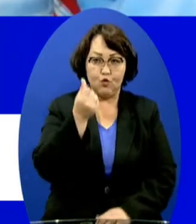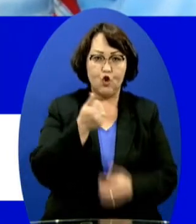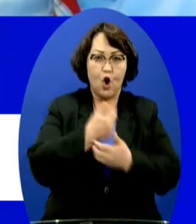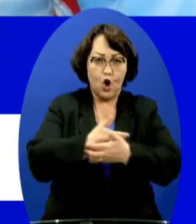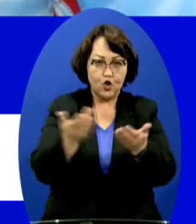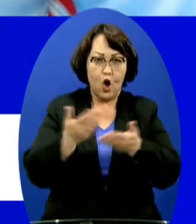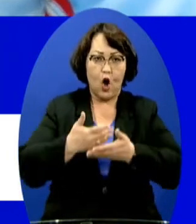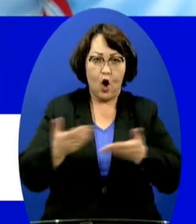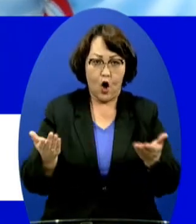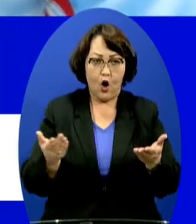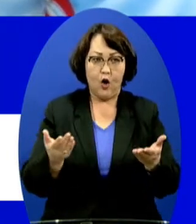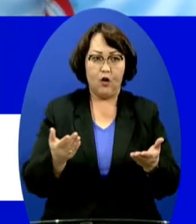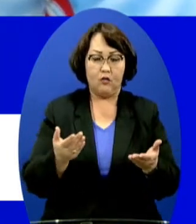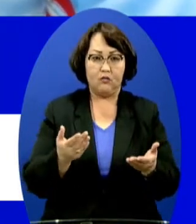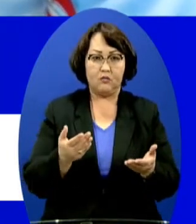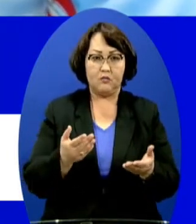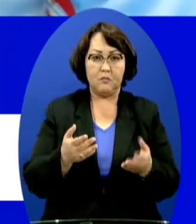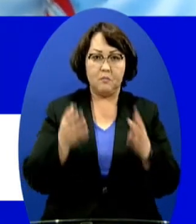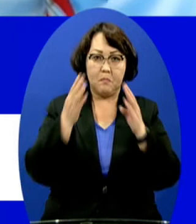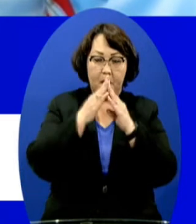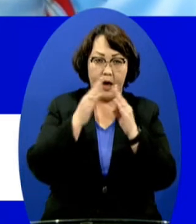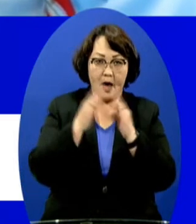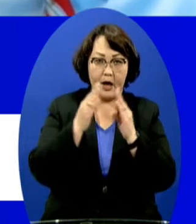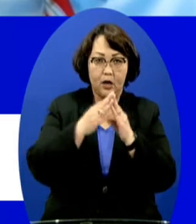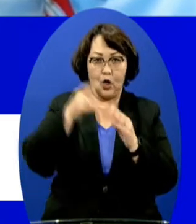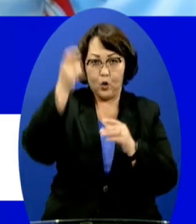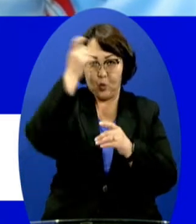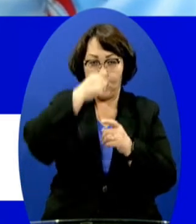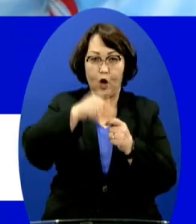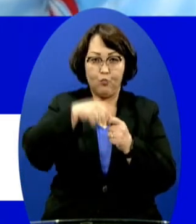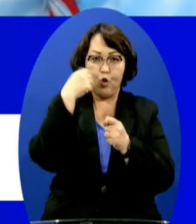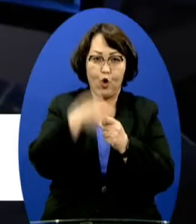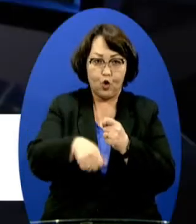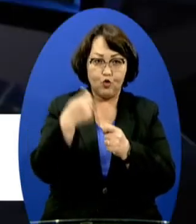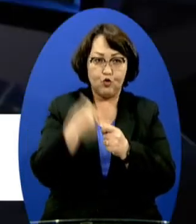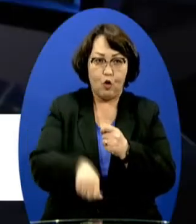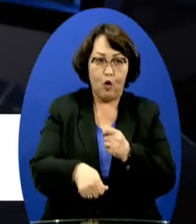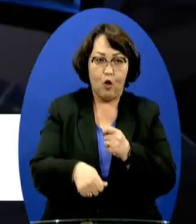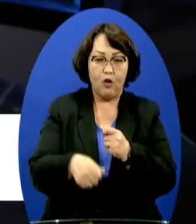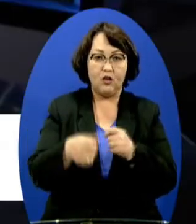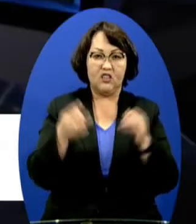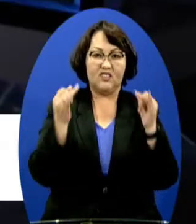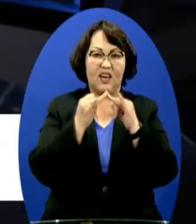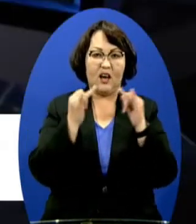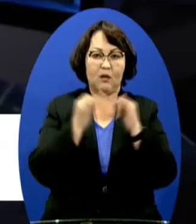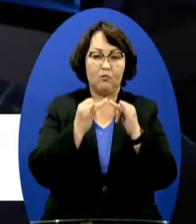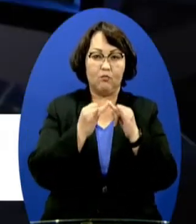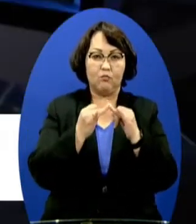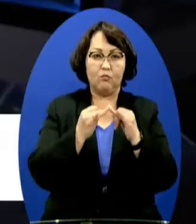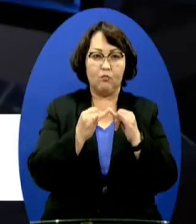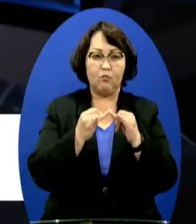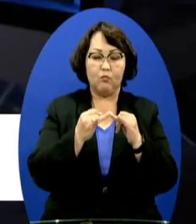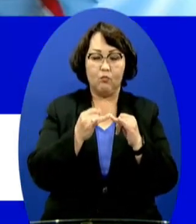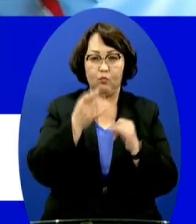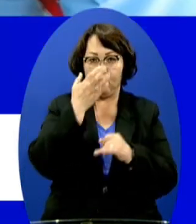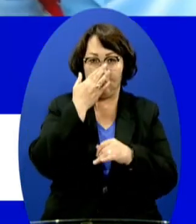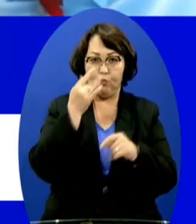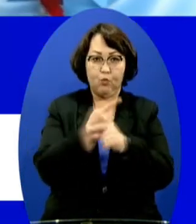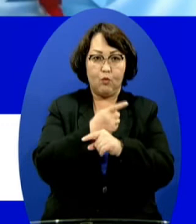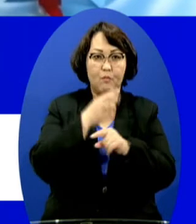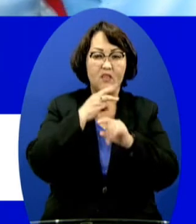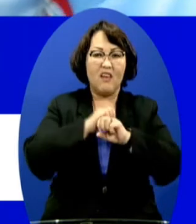уу одоо байрныхын мөнгөийг төлөнч гэдэг юм уу янз бүрийн юм цахим орчинд их явж байна. Төсөвд